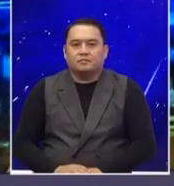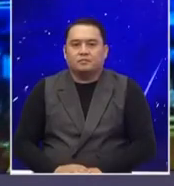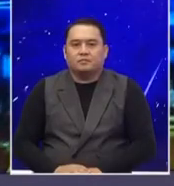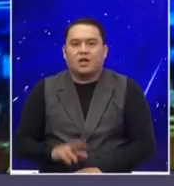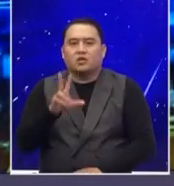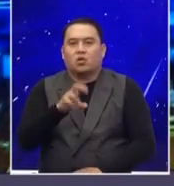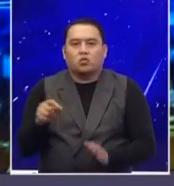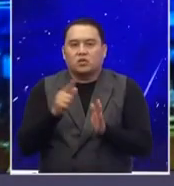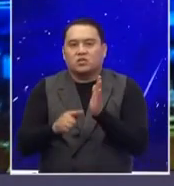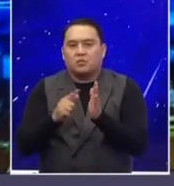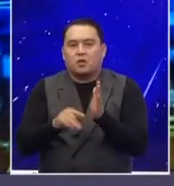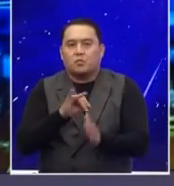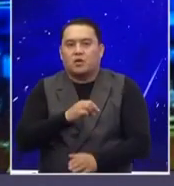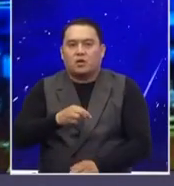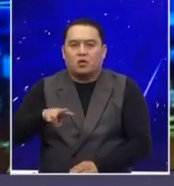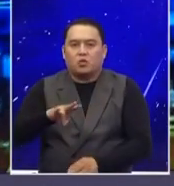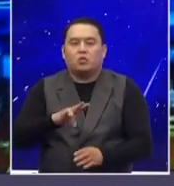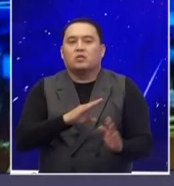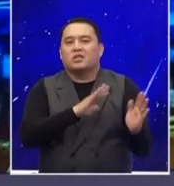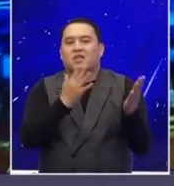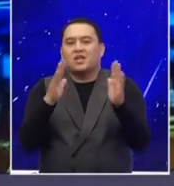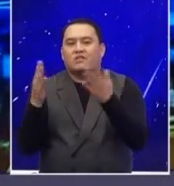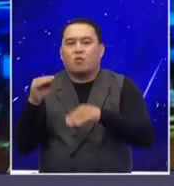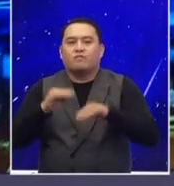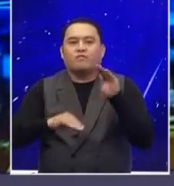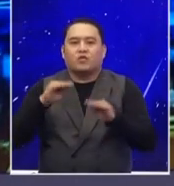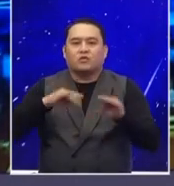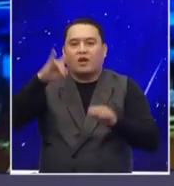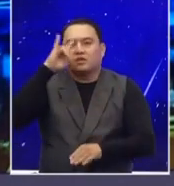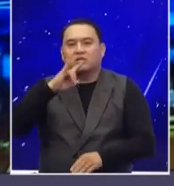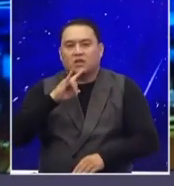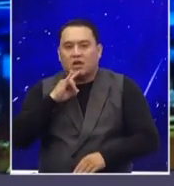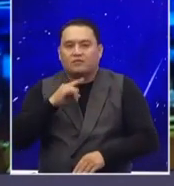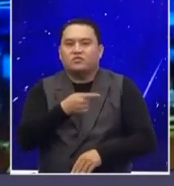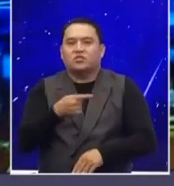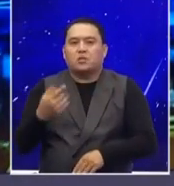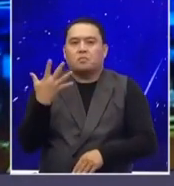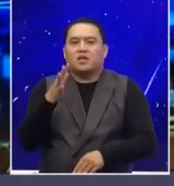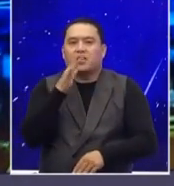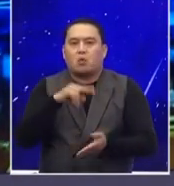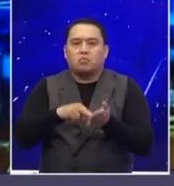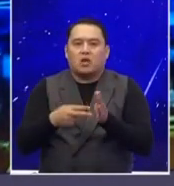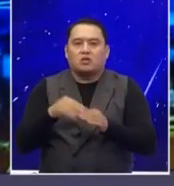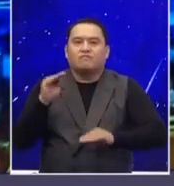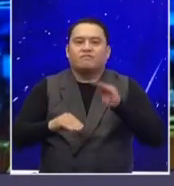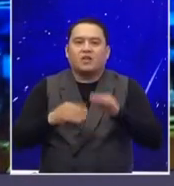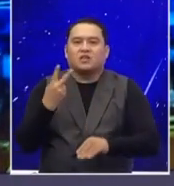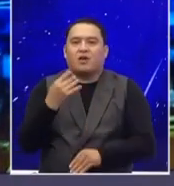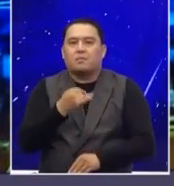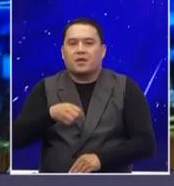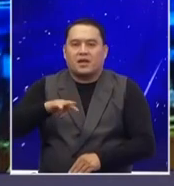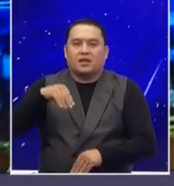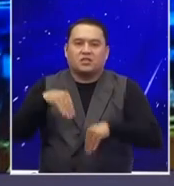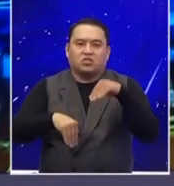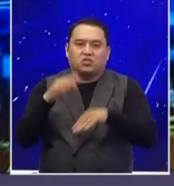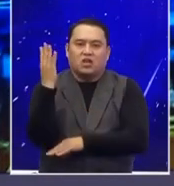Свыше 370 миллионов деревьев ежегодно высаживают в Казахстане. Всего в течение 5 лет планируется высадить 2